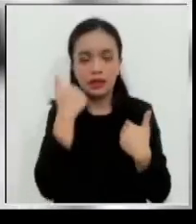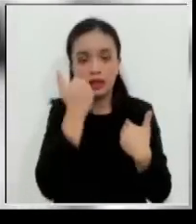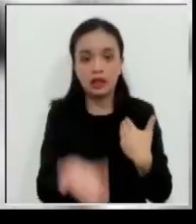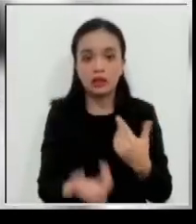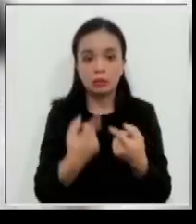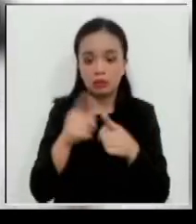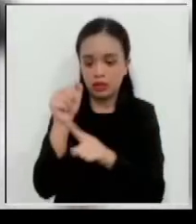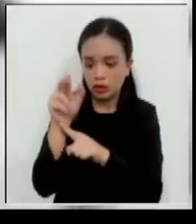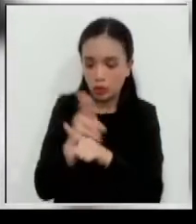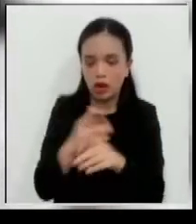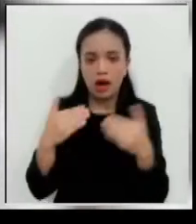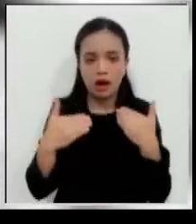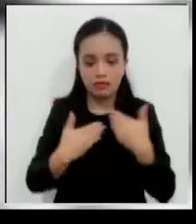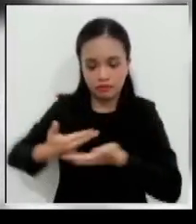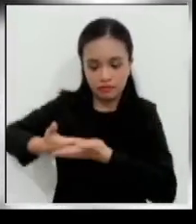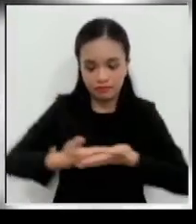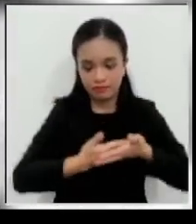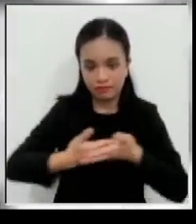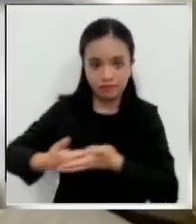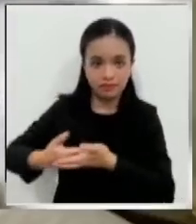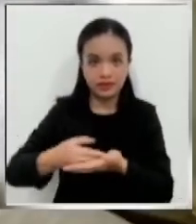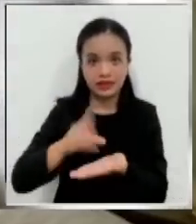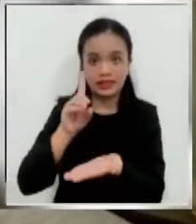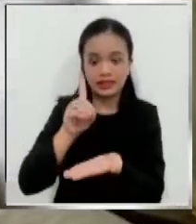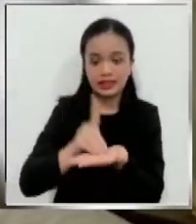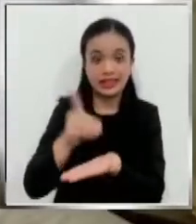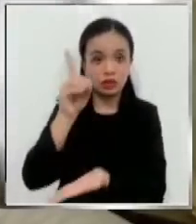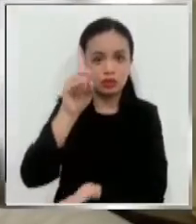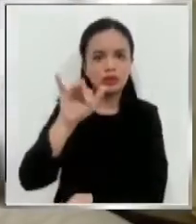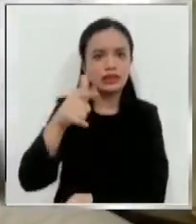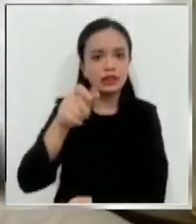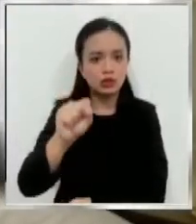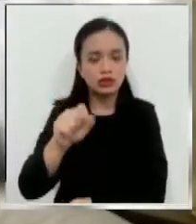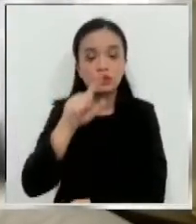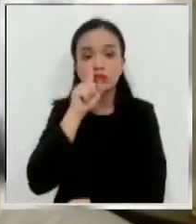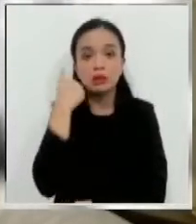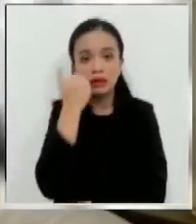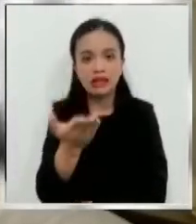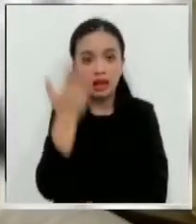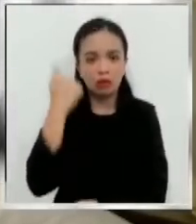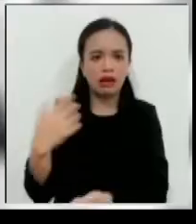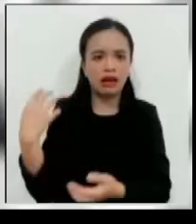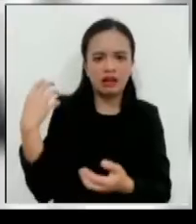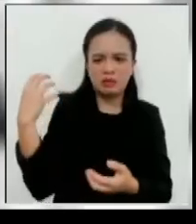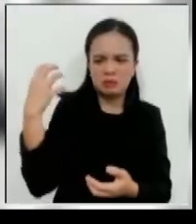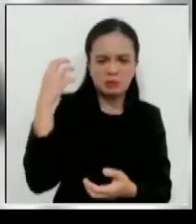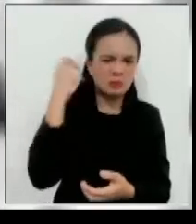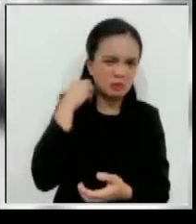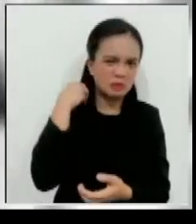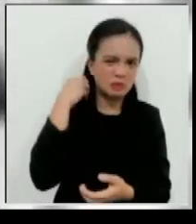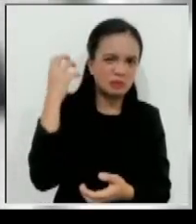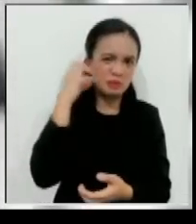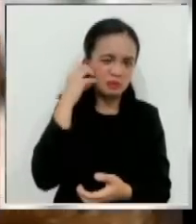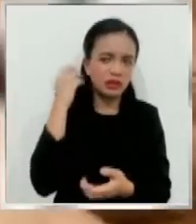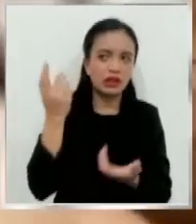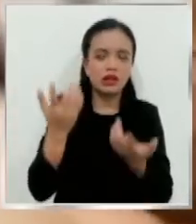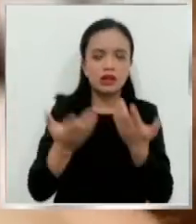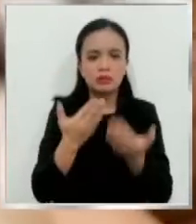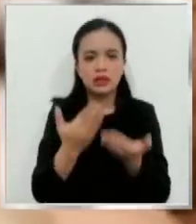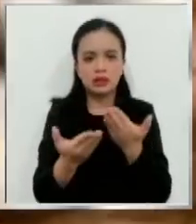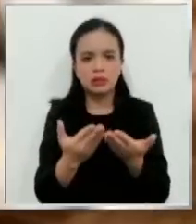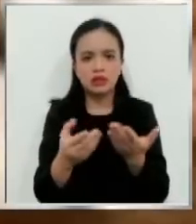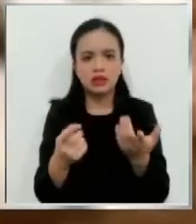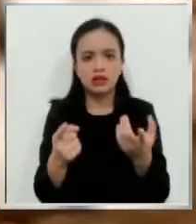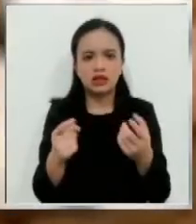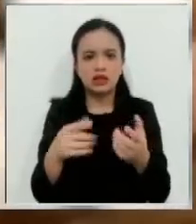pinaniniwala ang namatay matapos makagat nito. Probably very, very low pa yung kanyang immune system, kaya grabe yung effect sa kanya. Ano nga bang